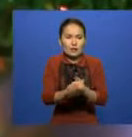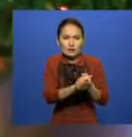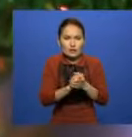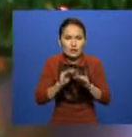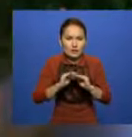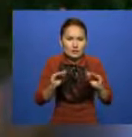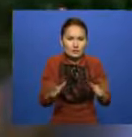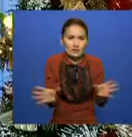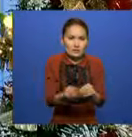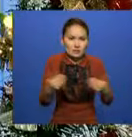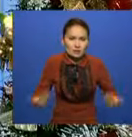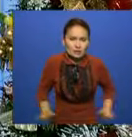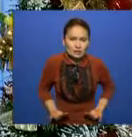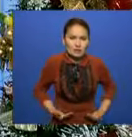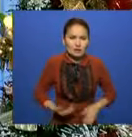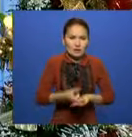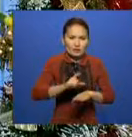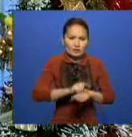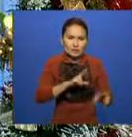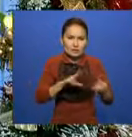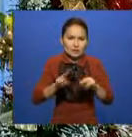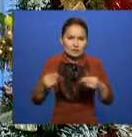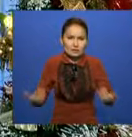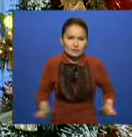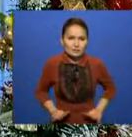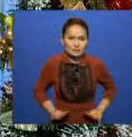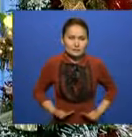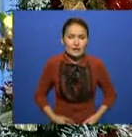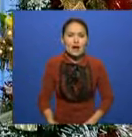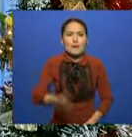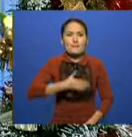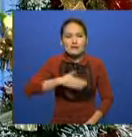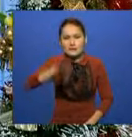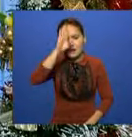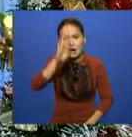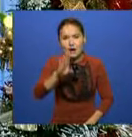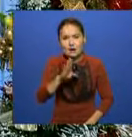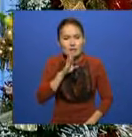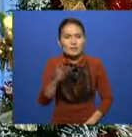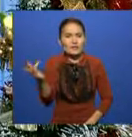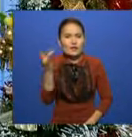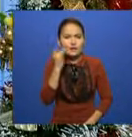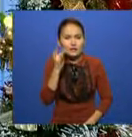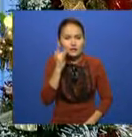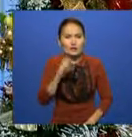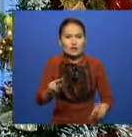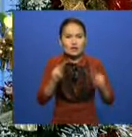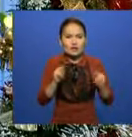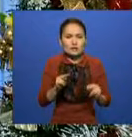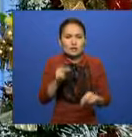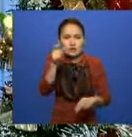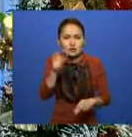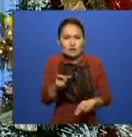тірлік кешуде. Папа у нас человек такой боевой. Біздің әкеміз әлде әскери дағдыларын ұмыта қойған жоқ.